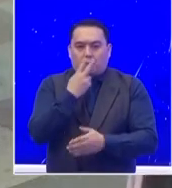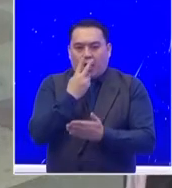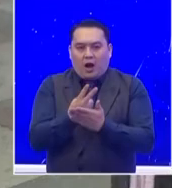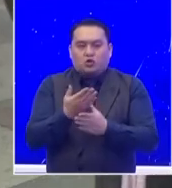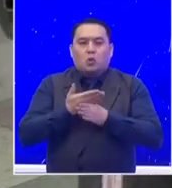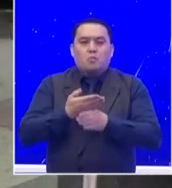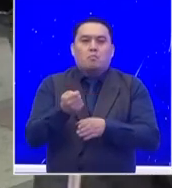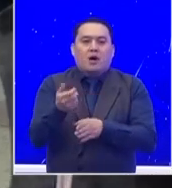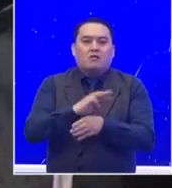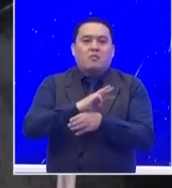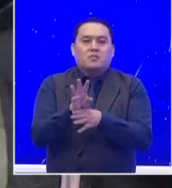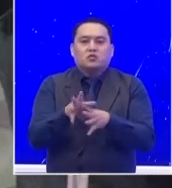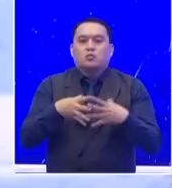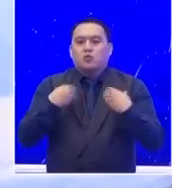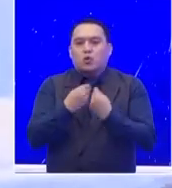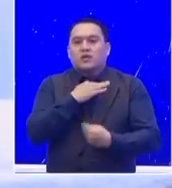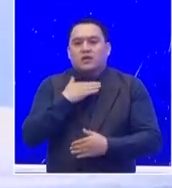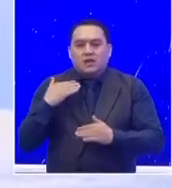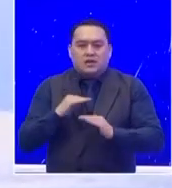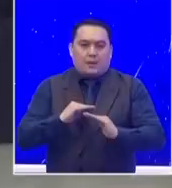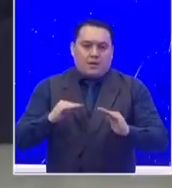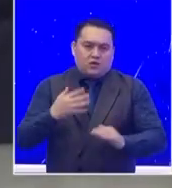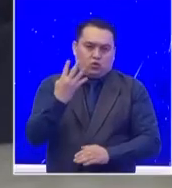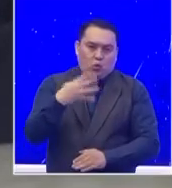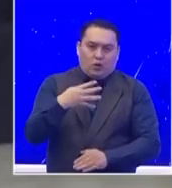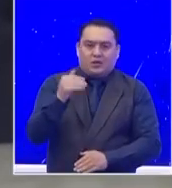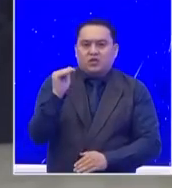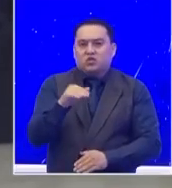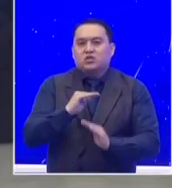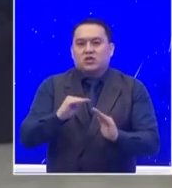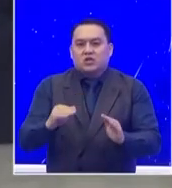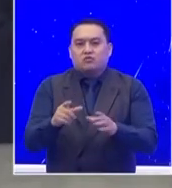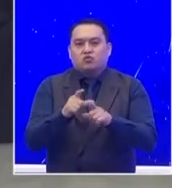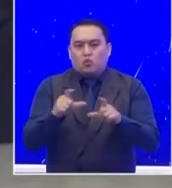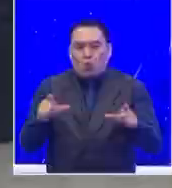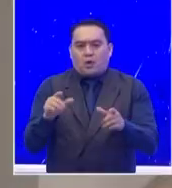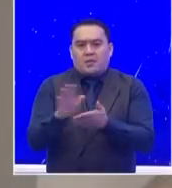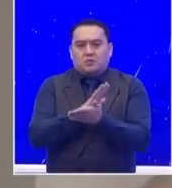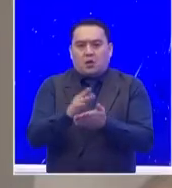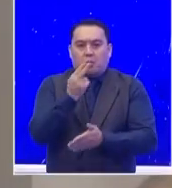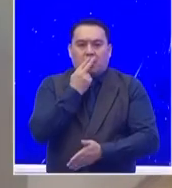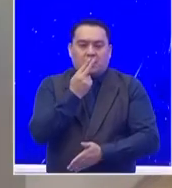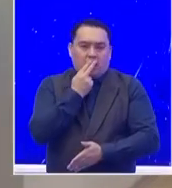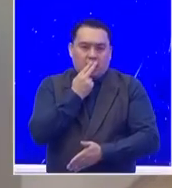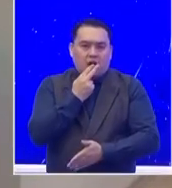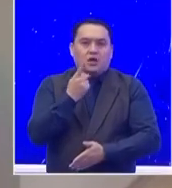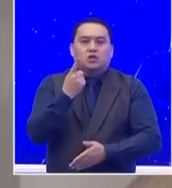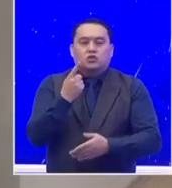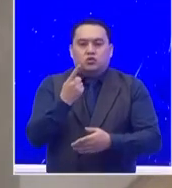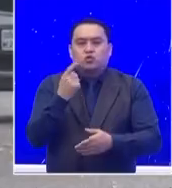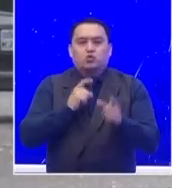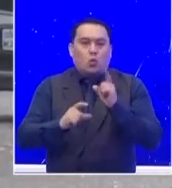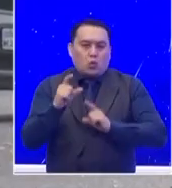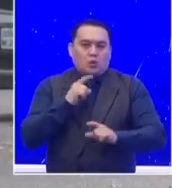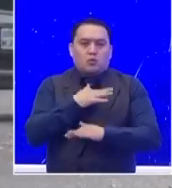помощь малообеспеченным и многодетным семьям. Более 40 тысяч детей получают в школах бесплатное горячее питание. Еще столько же